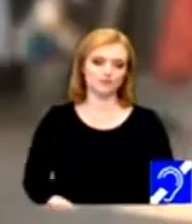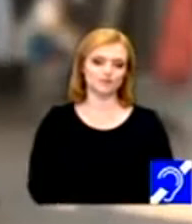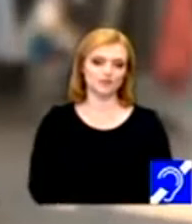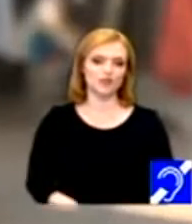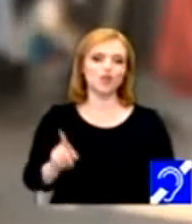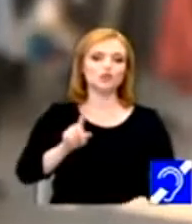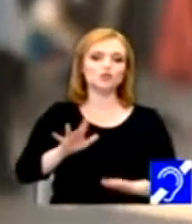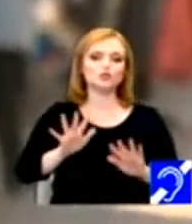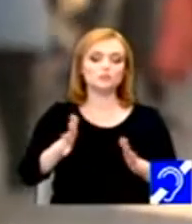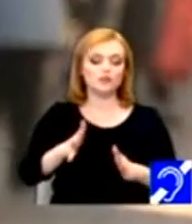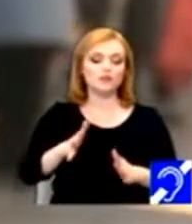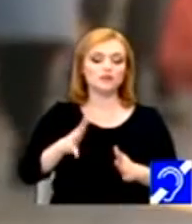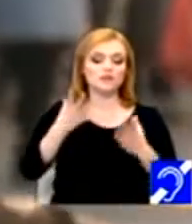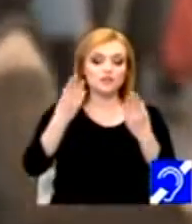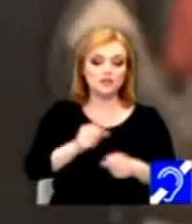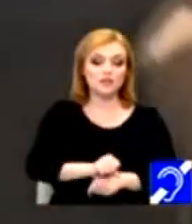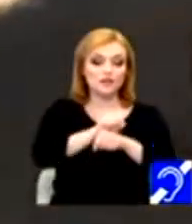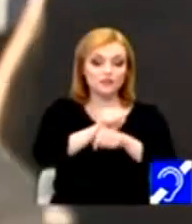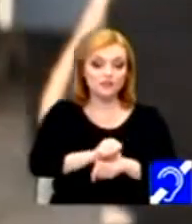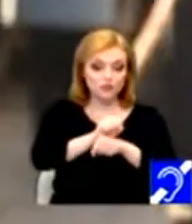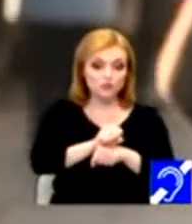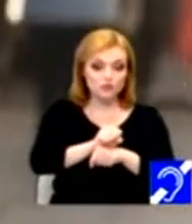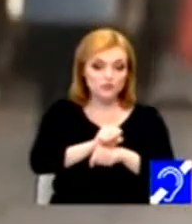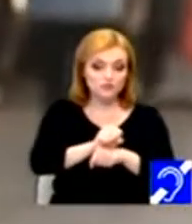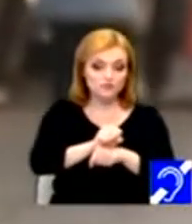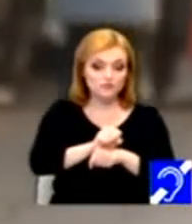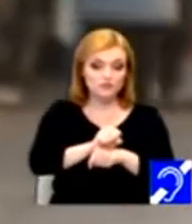Ceea ce s-a întâmplat la Revoluție, până la urmă, este